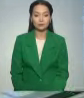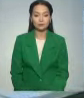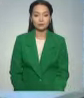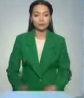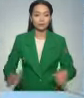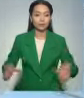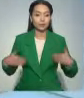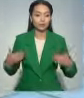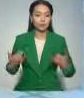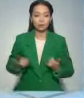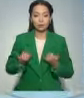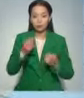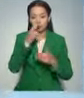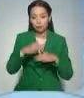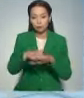арматуры